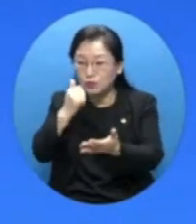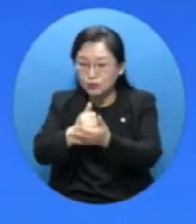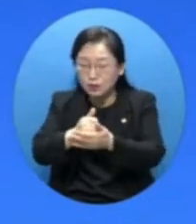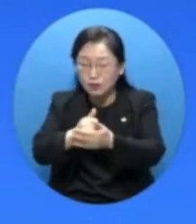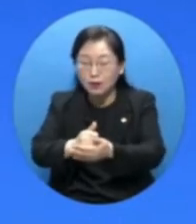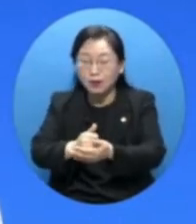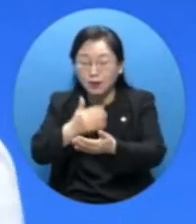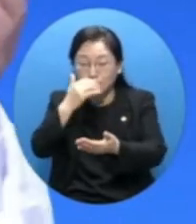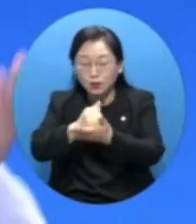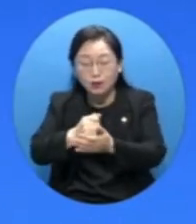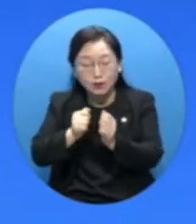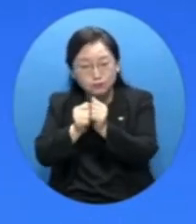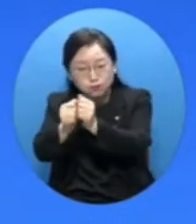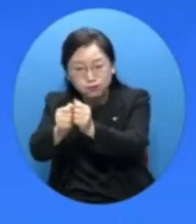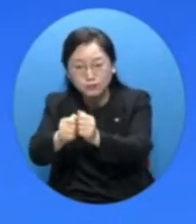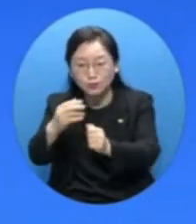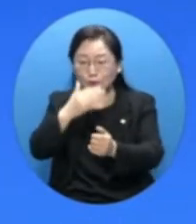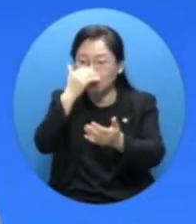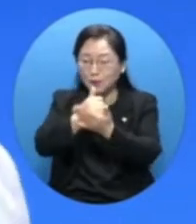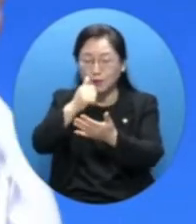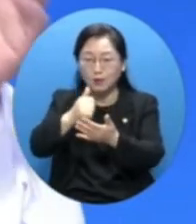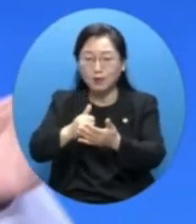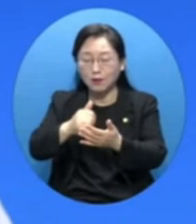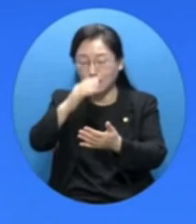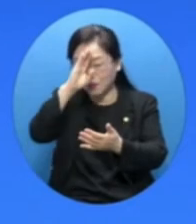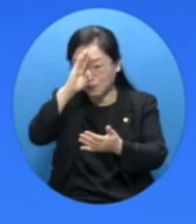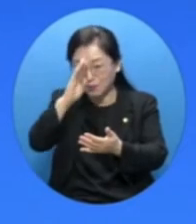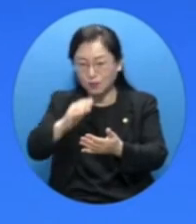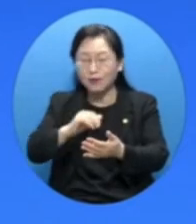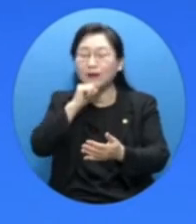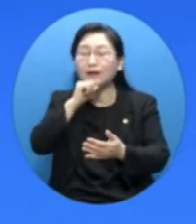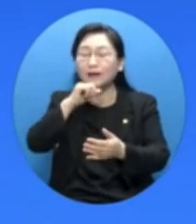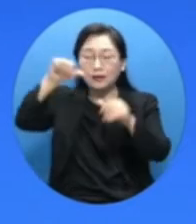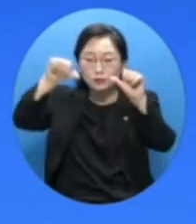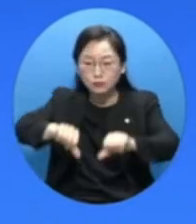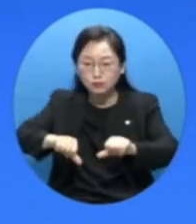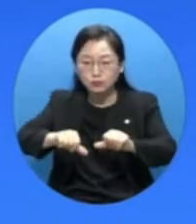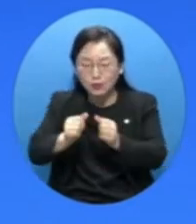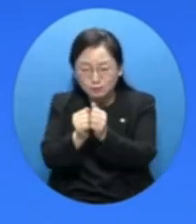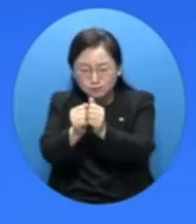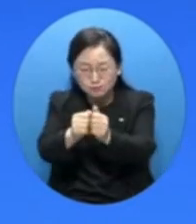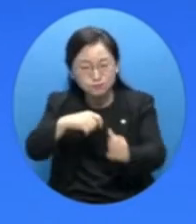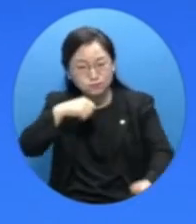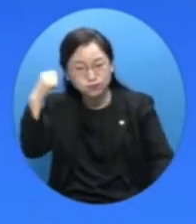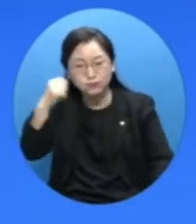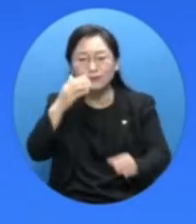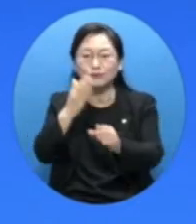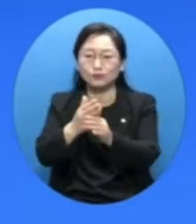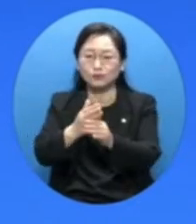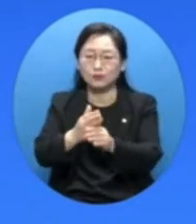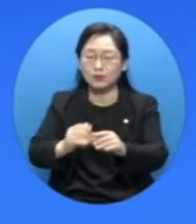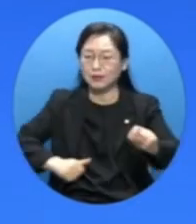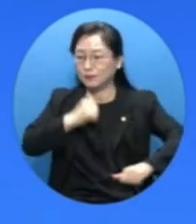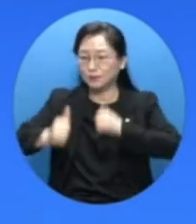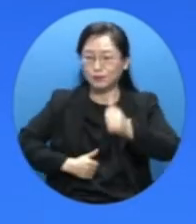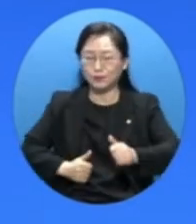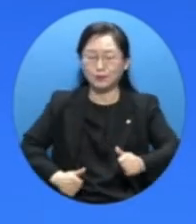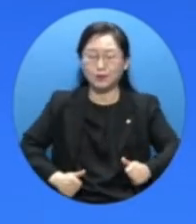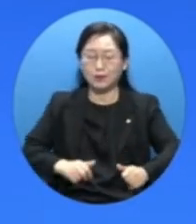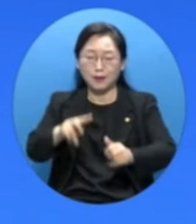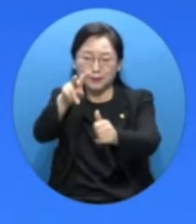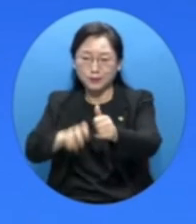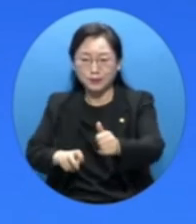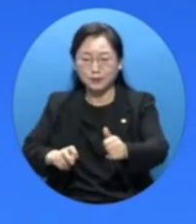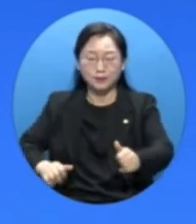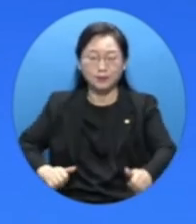살고 있습니다. 질병의 포로가 되어 살고 있습니다. 가난과 저주의 포로가 되어 살고 있습니다. 미움과 분노의 포로가 되어 살고 있습니다.